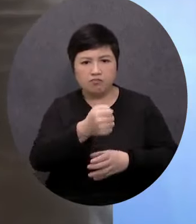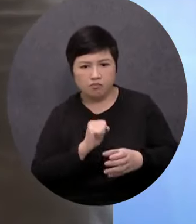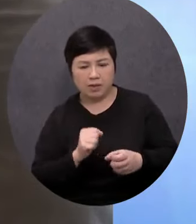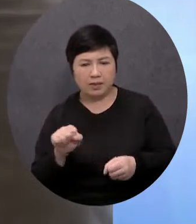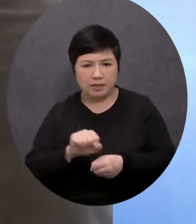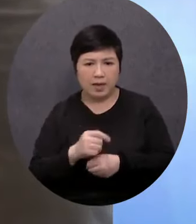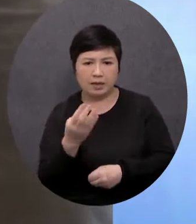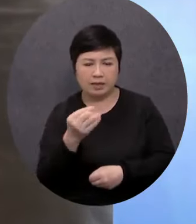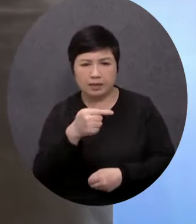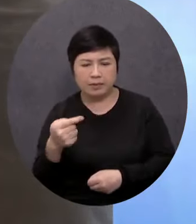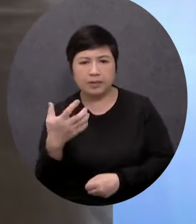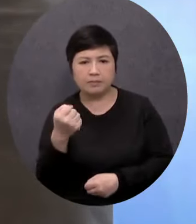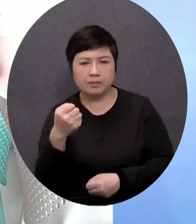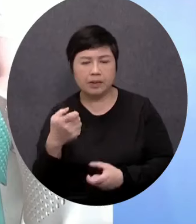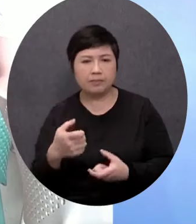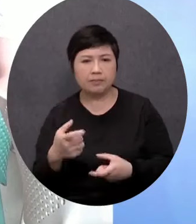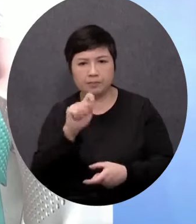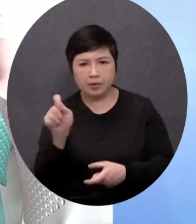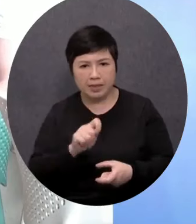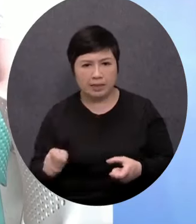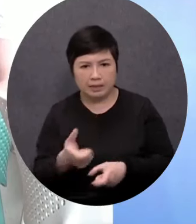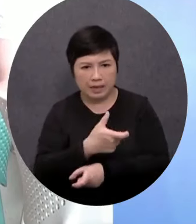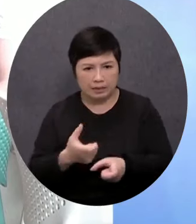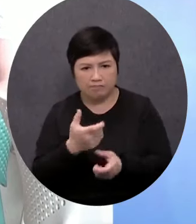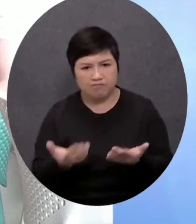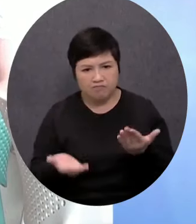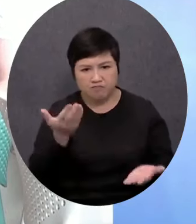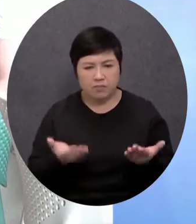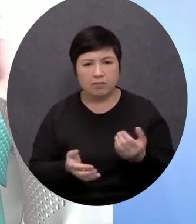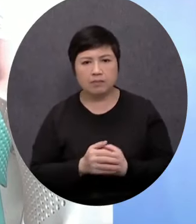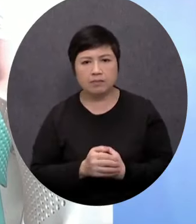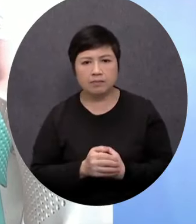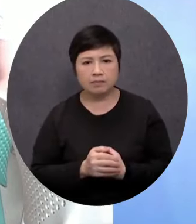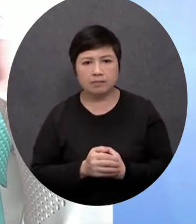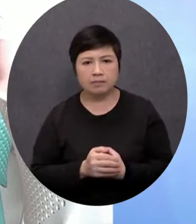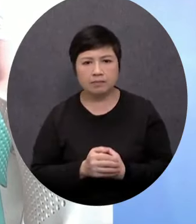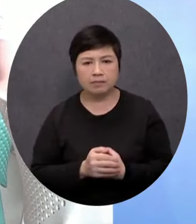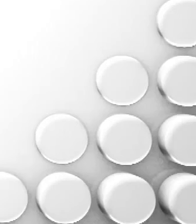至五成生意。香港电台记者李嘉文报道。